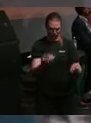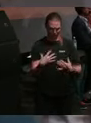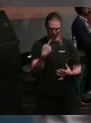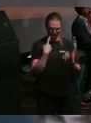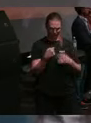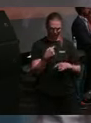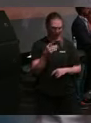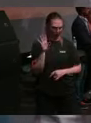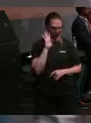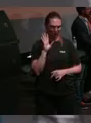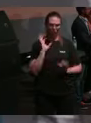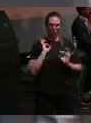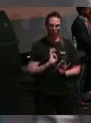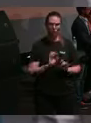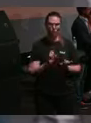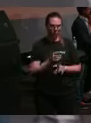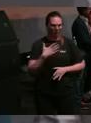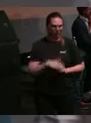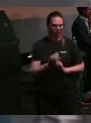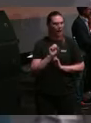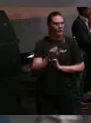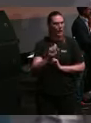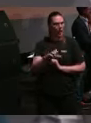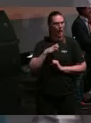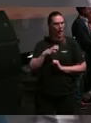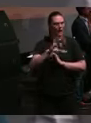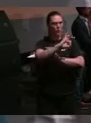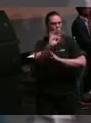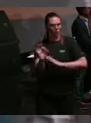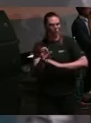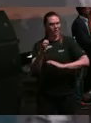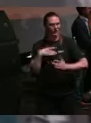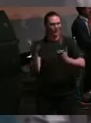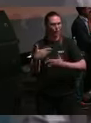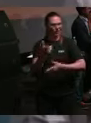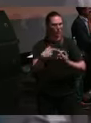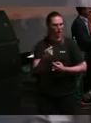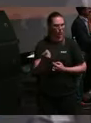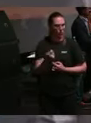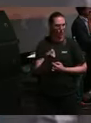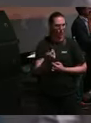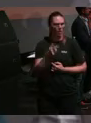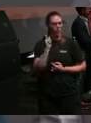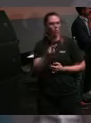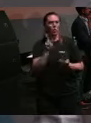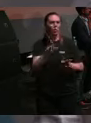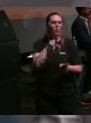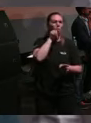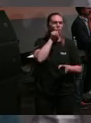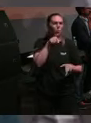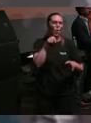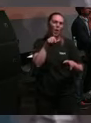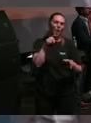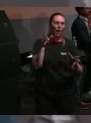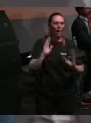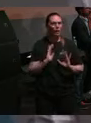en ordfører som villig til å selge solnedgangen sin bare de blir kompensert for det. For det jo også snakk om fugleliv og liv I hav,